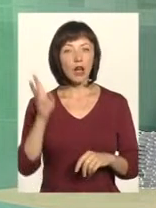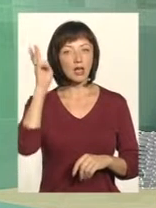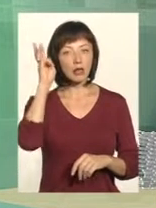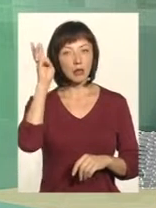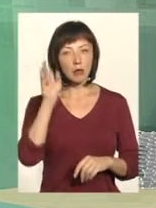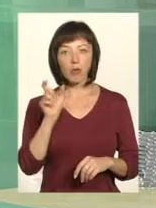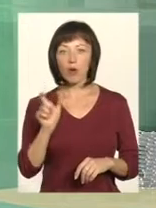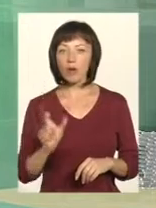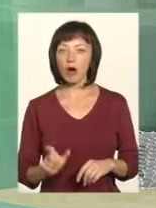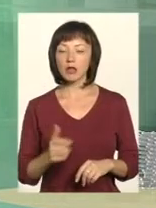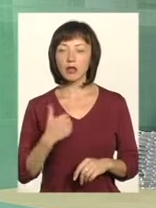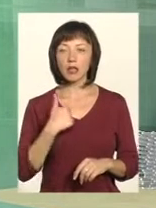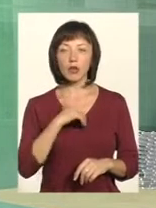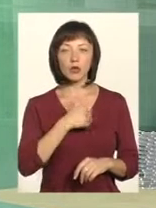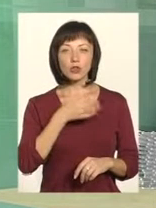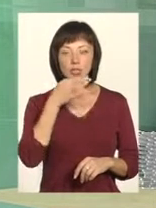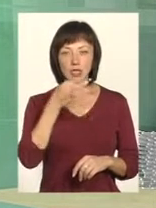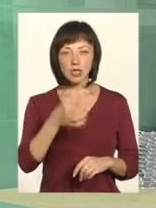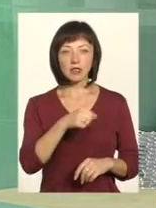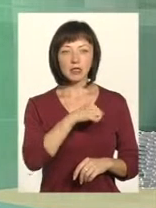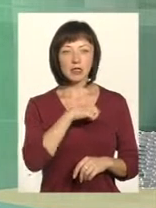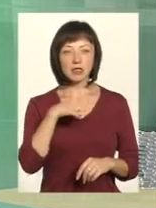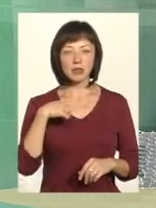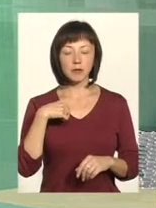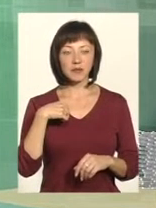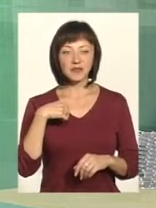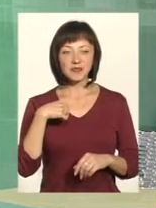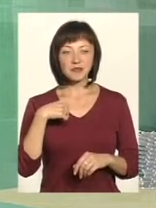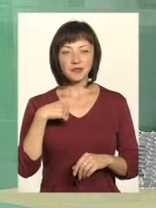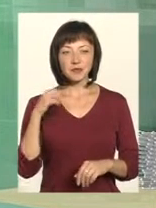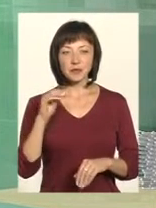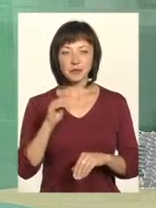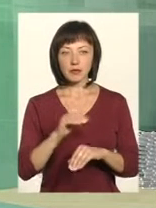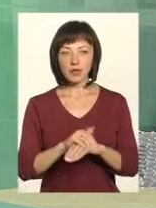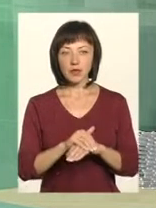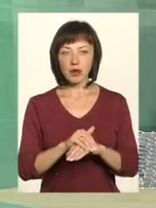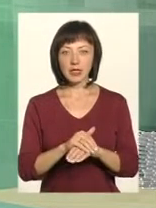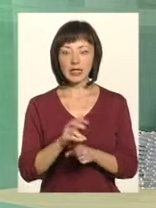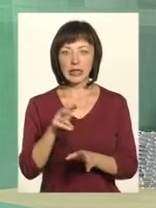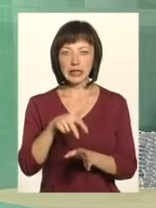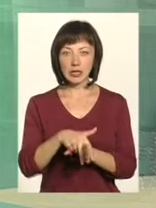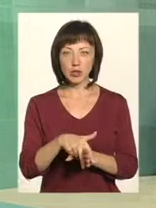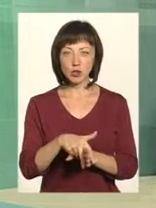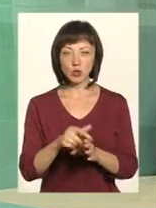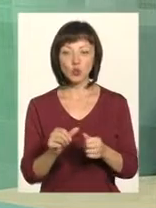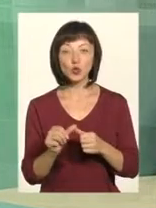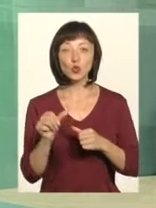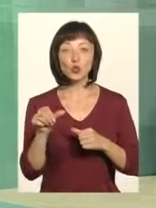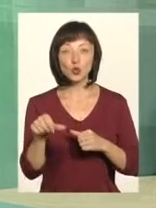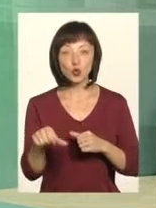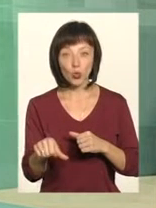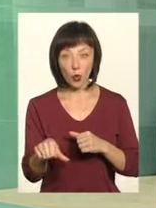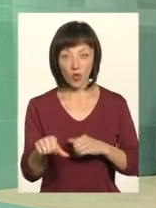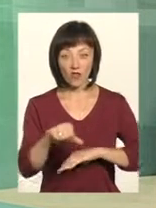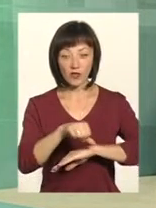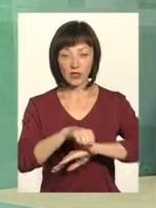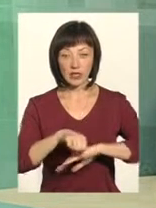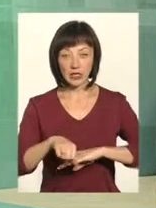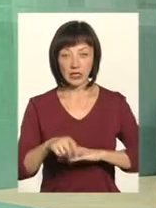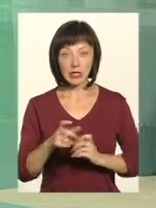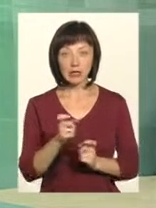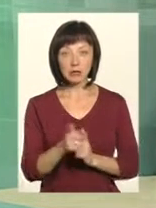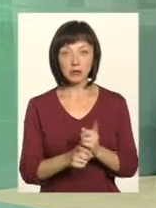що сам факт тиску ззовні на зміни до Конституції